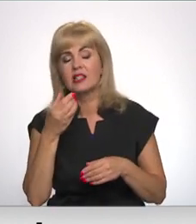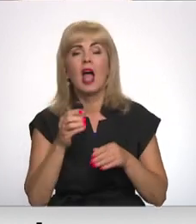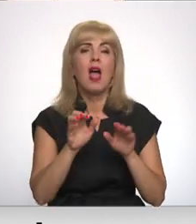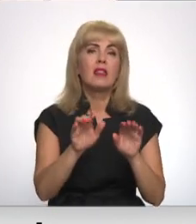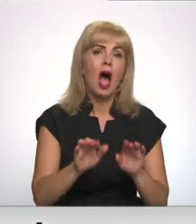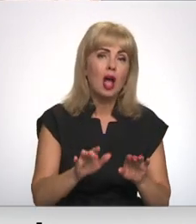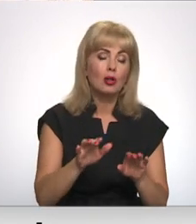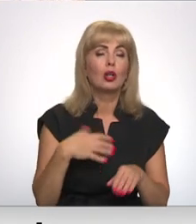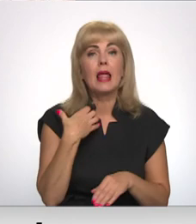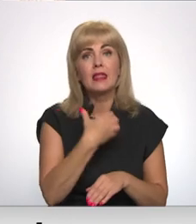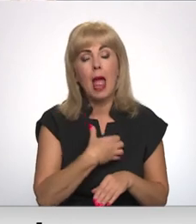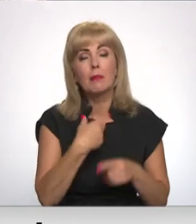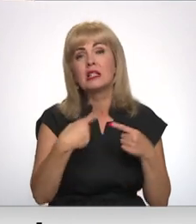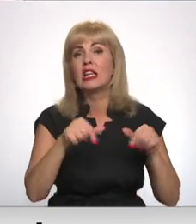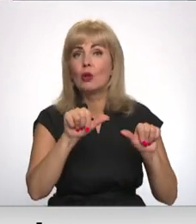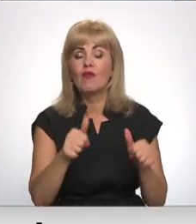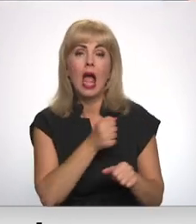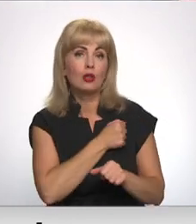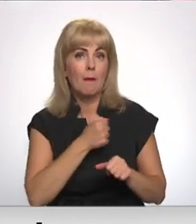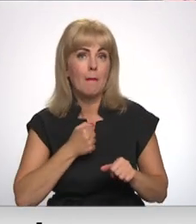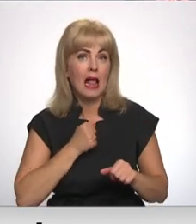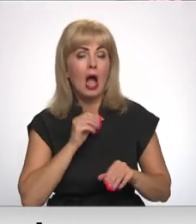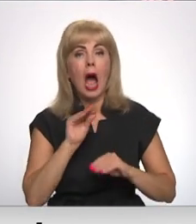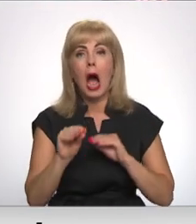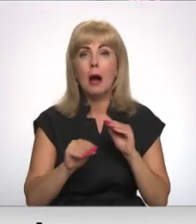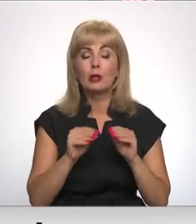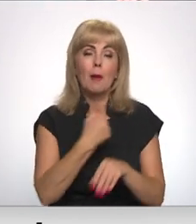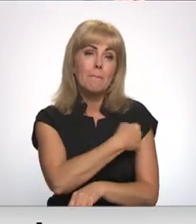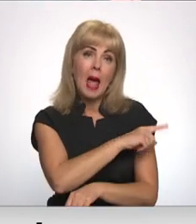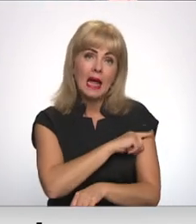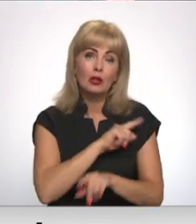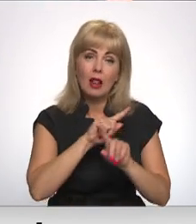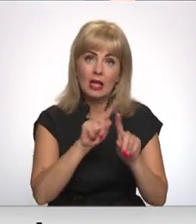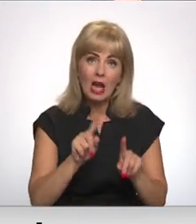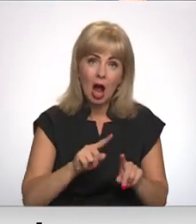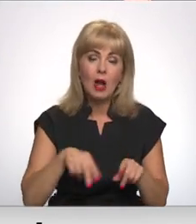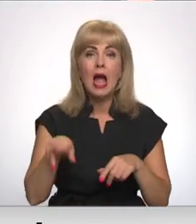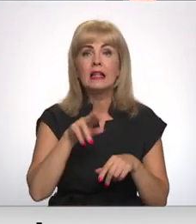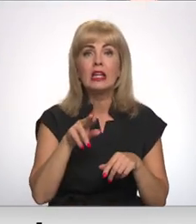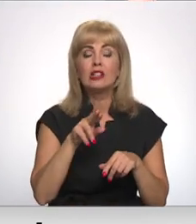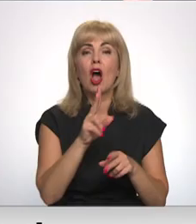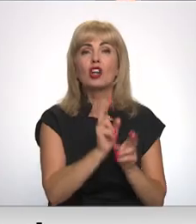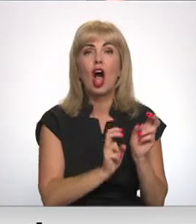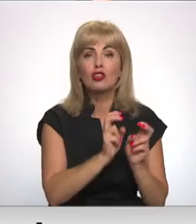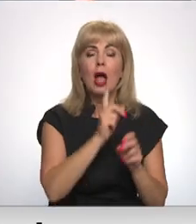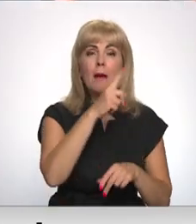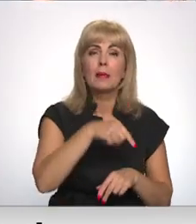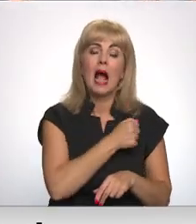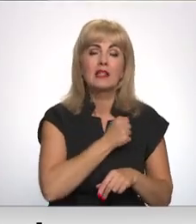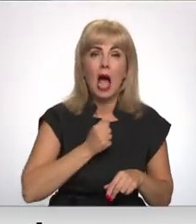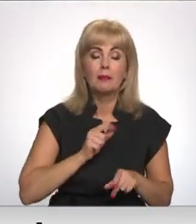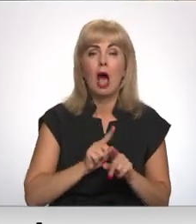datori. Nepieciešams arī cita veida militārais aprīkojums, medicīnas lietas, dīzeļģeneratori, ko prasa kā armija tā